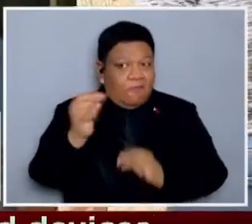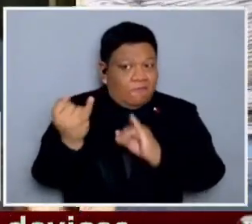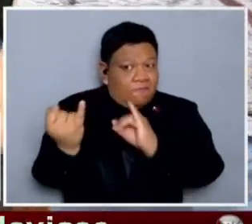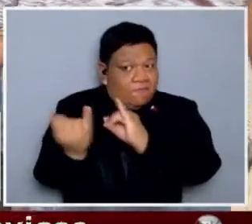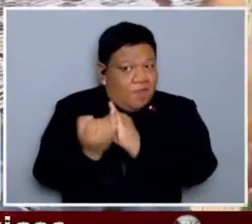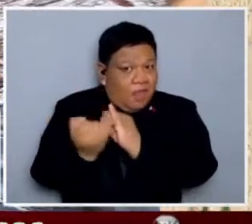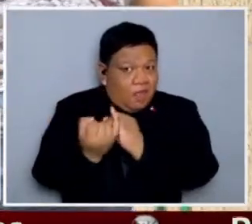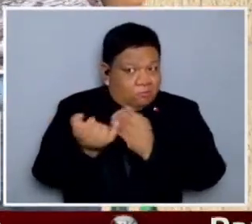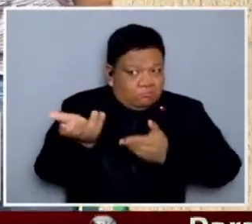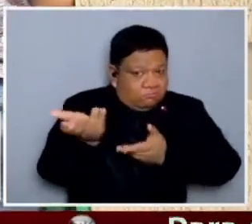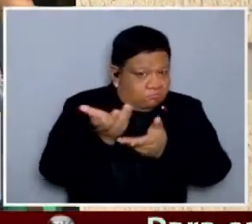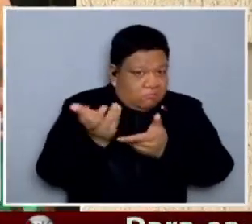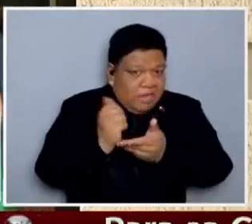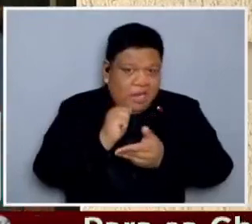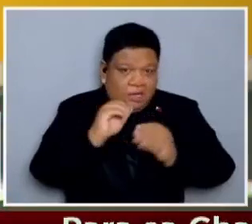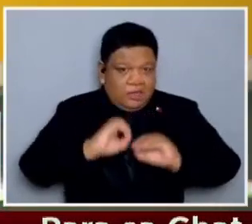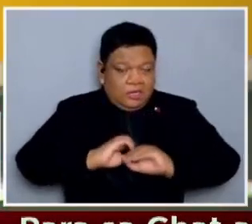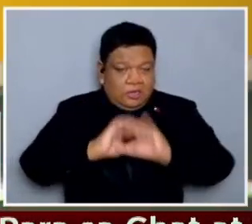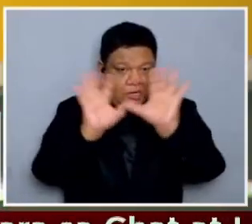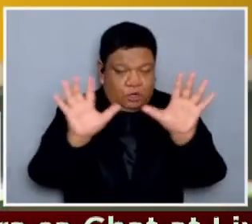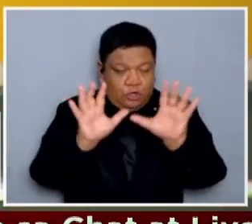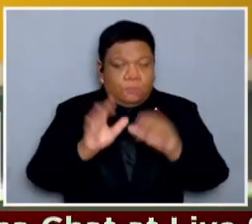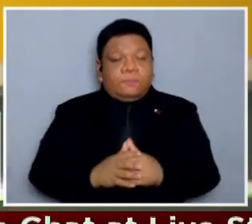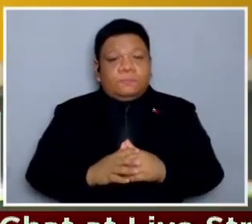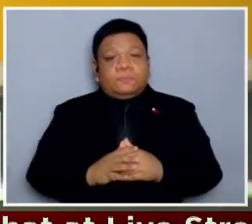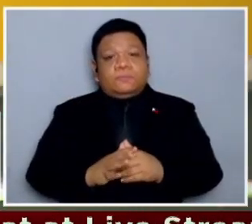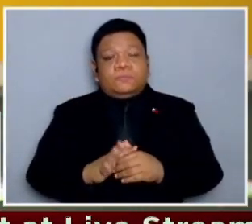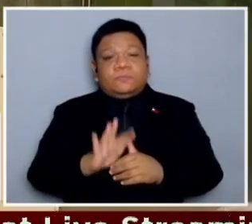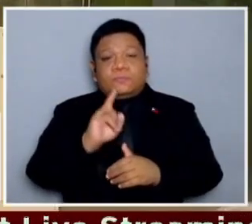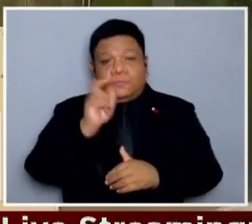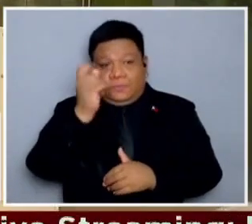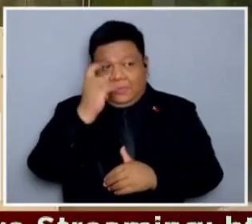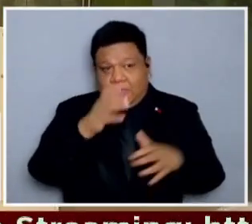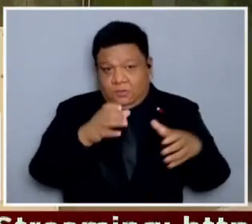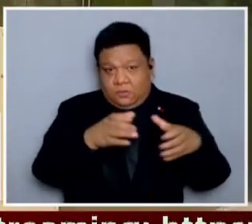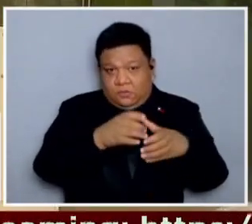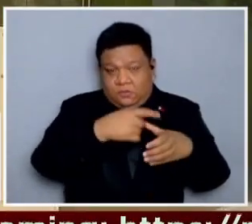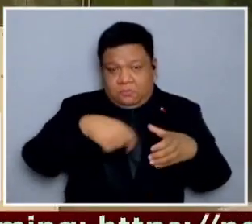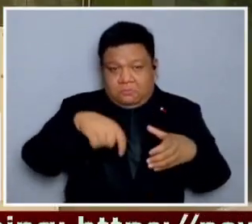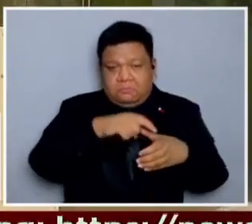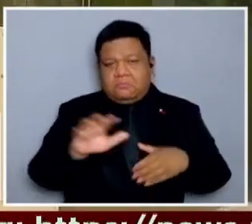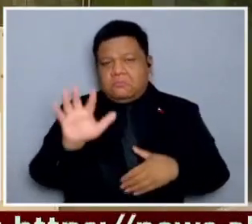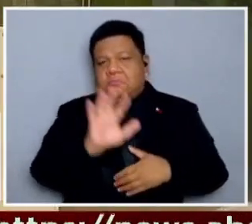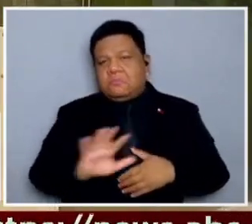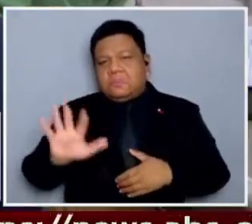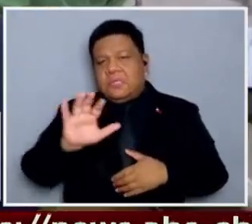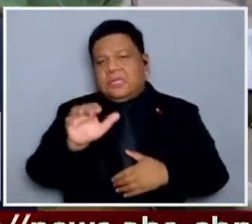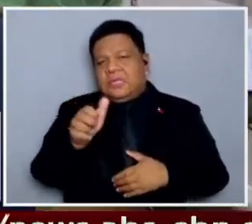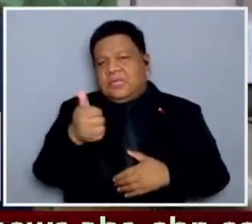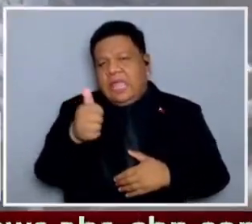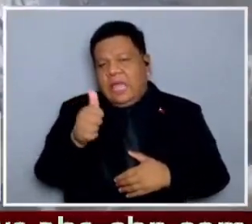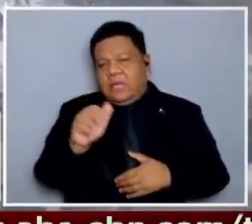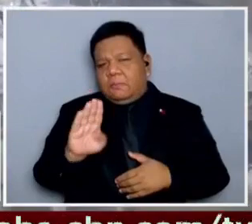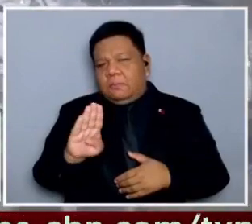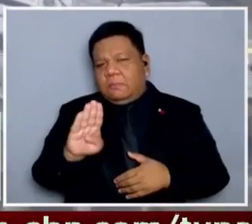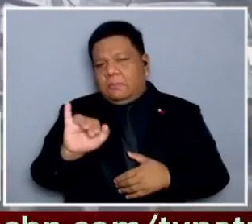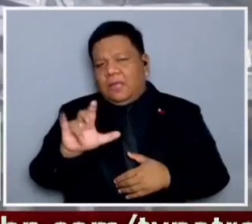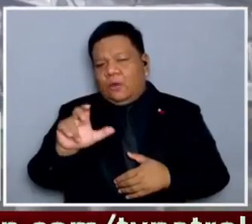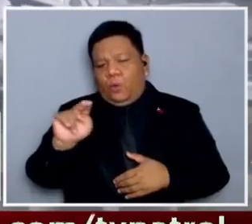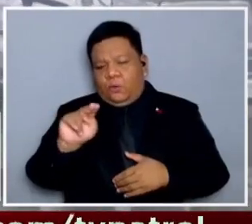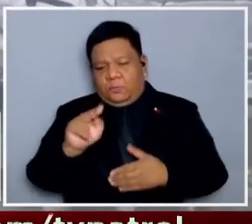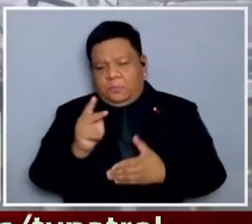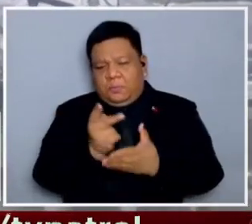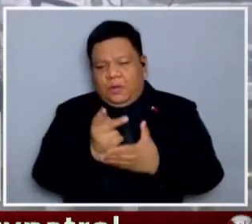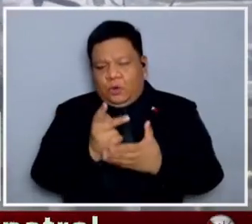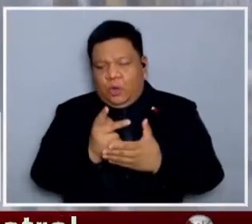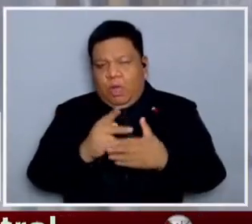PhilHealth sa kanilang grupo. Now, narito, sinabi ng grupo na abot na sa 10 bilyong piso ang hospital claims na hindi pa nababayaran sa